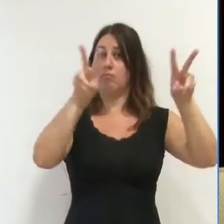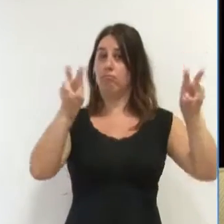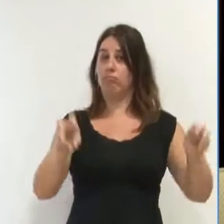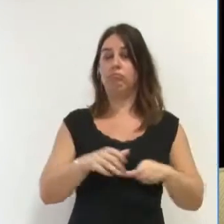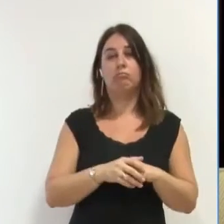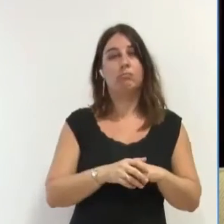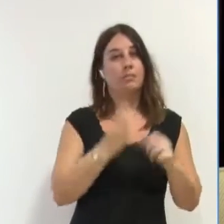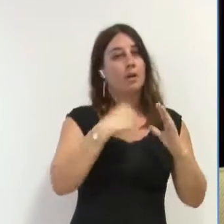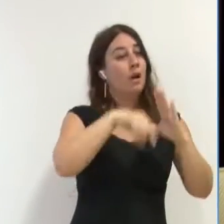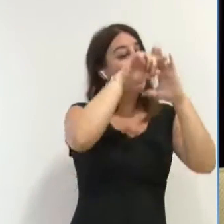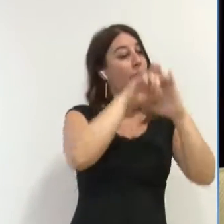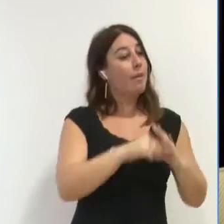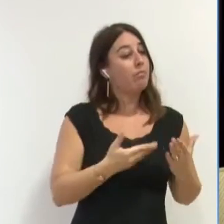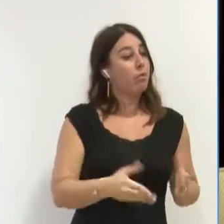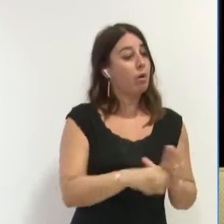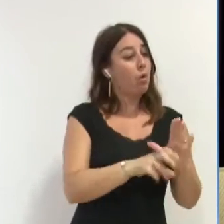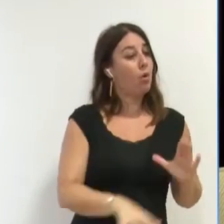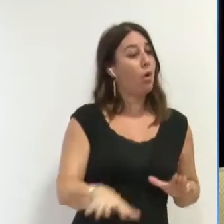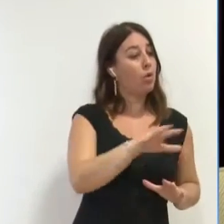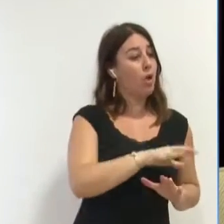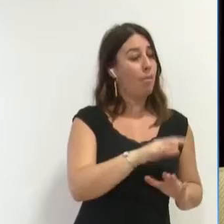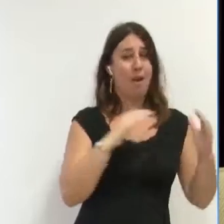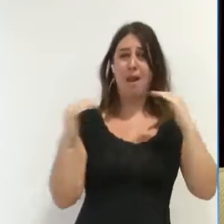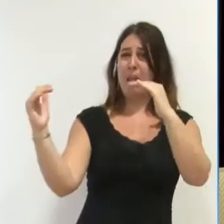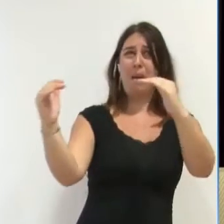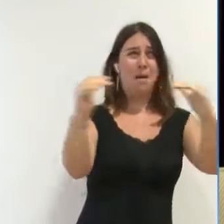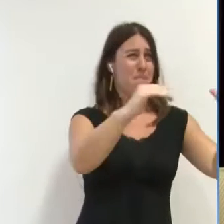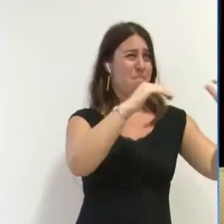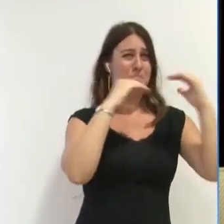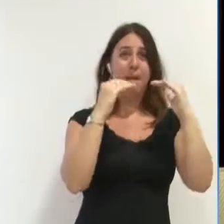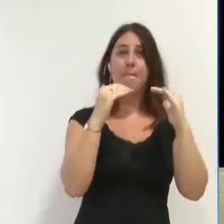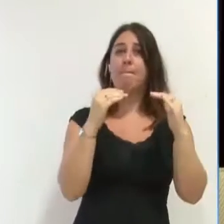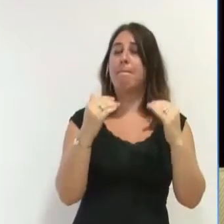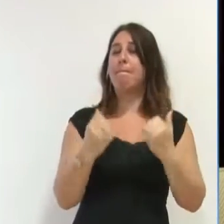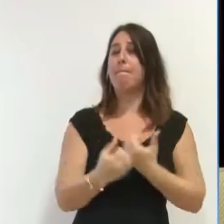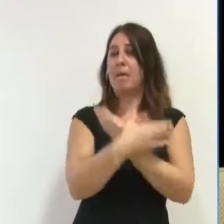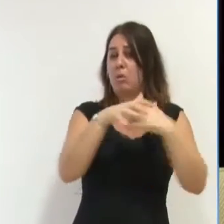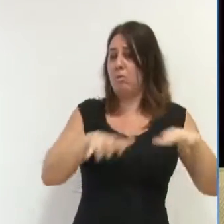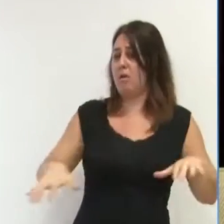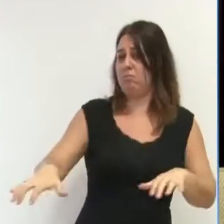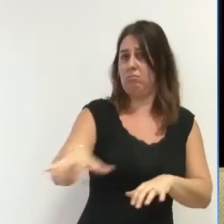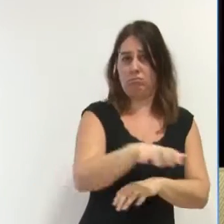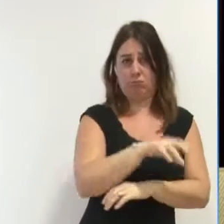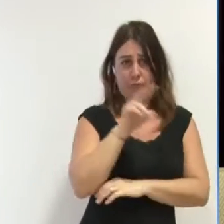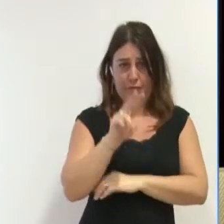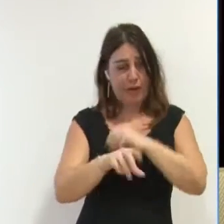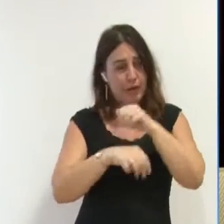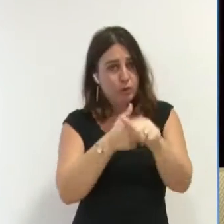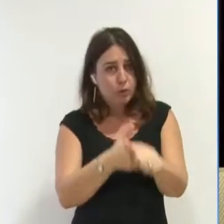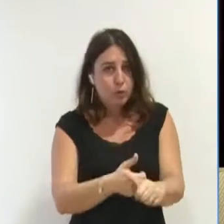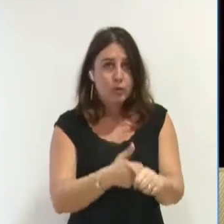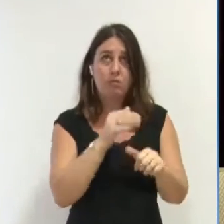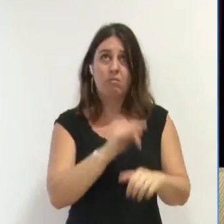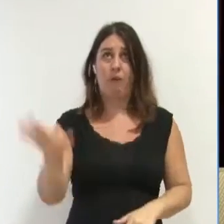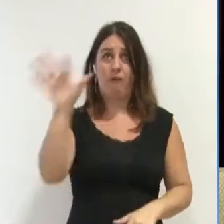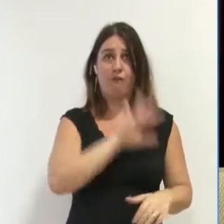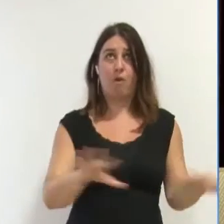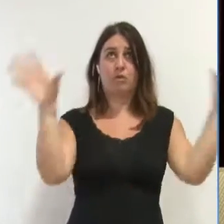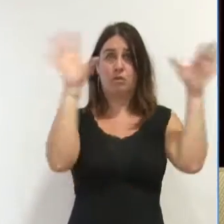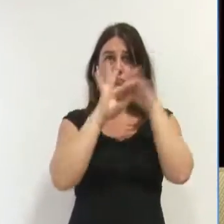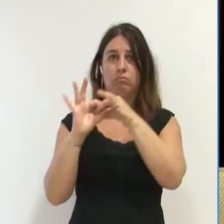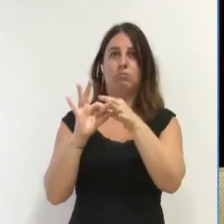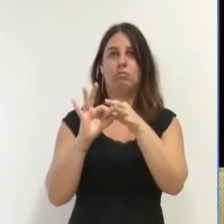la réglementation actuelle à Grenoble, qui est la même que partout dans la métropole, est essentiellement la même partout en France et